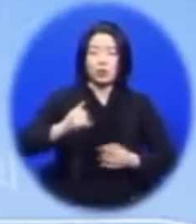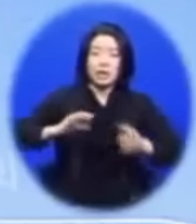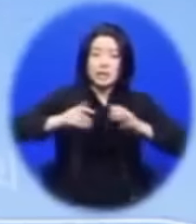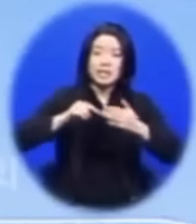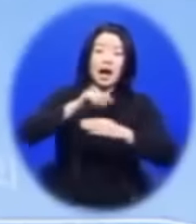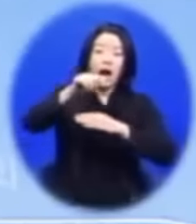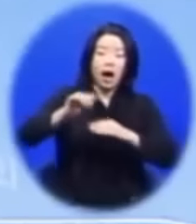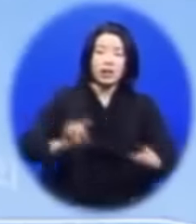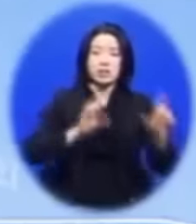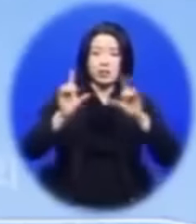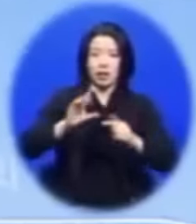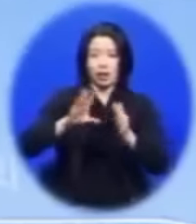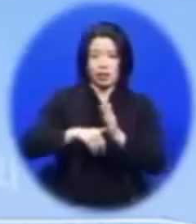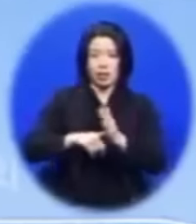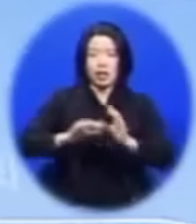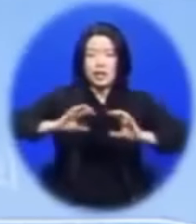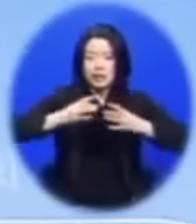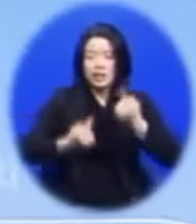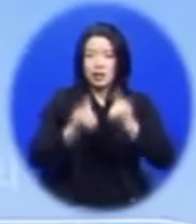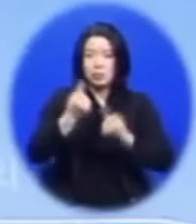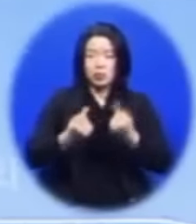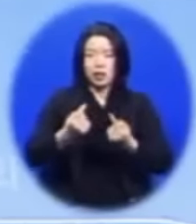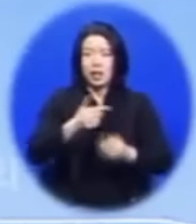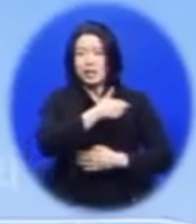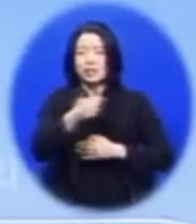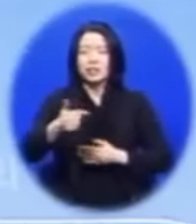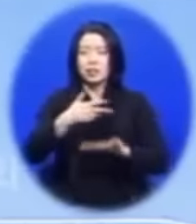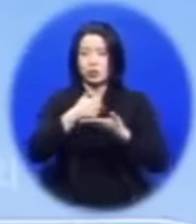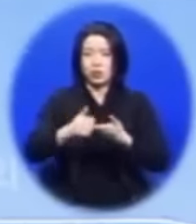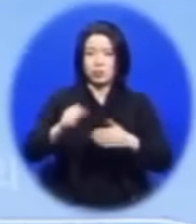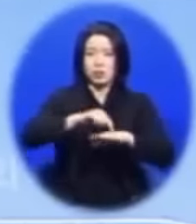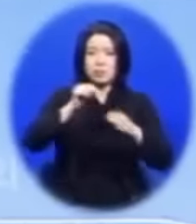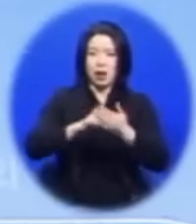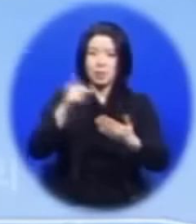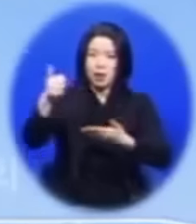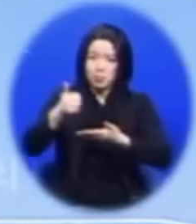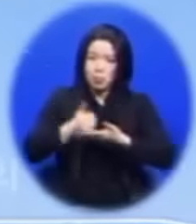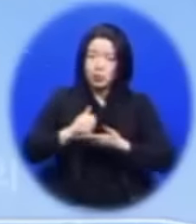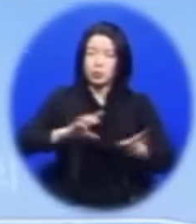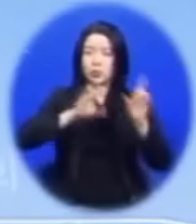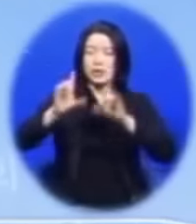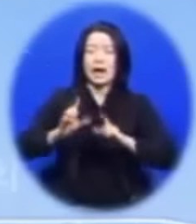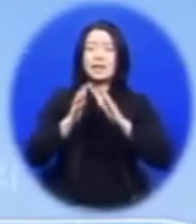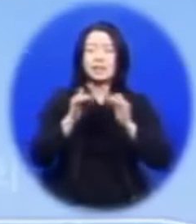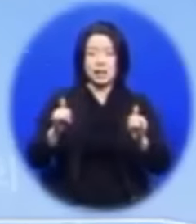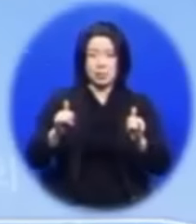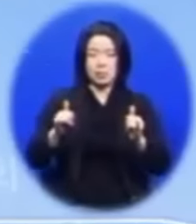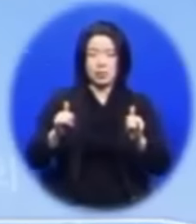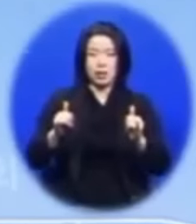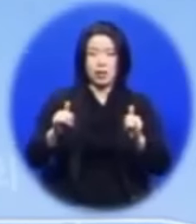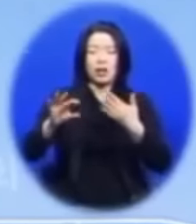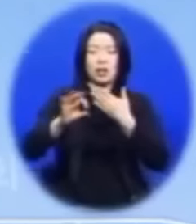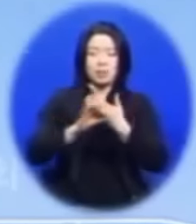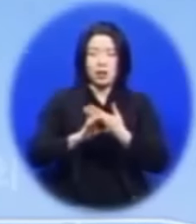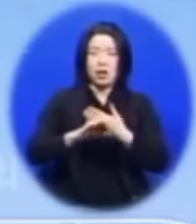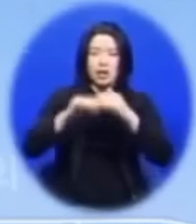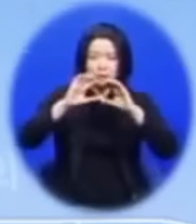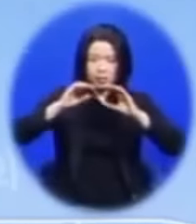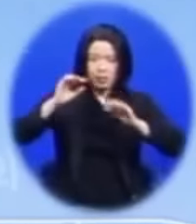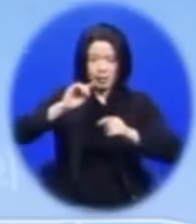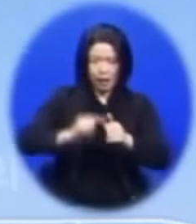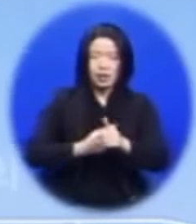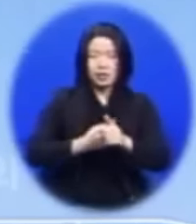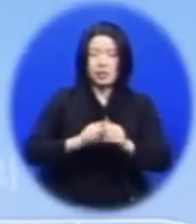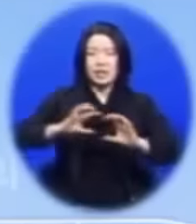살 때 세상보다 크신 주님을 마음에 모시고 사는 사람이라면 당연히 세상의 소금이 빛으로